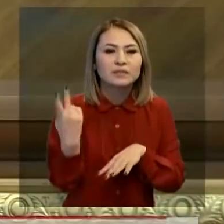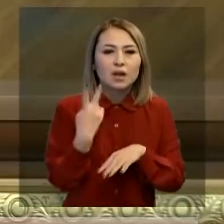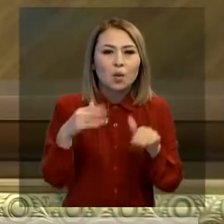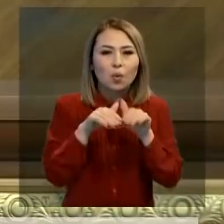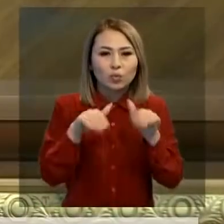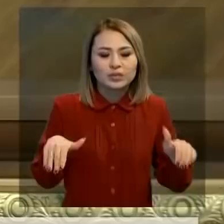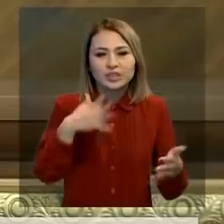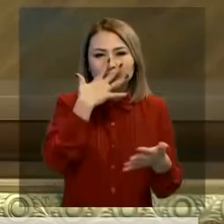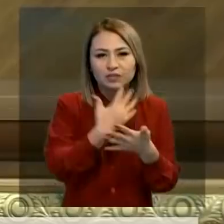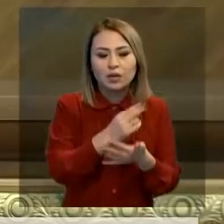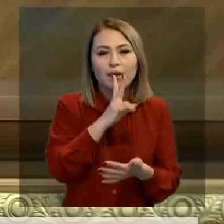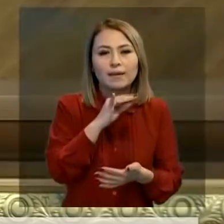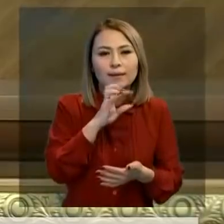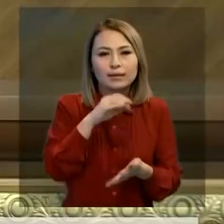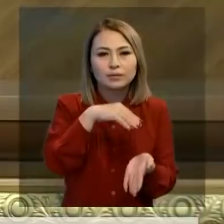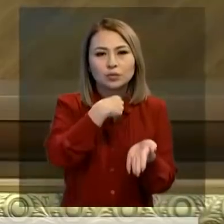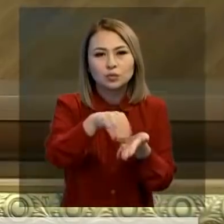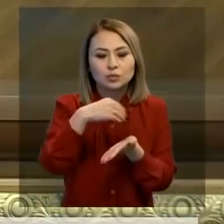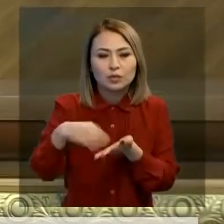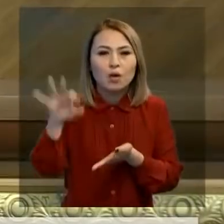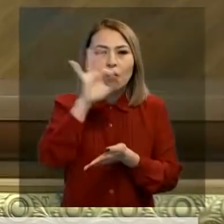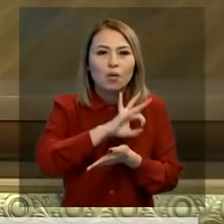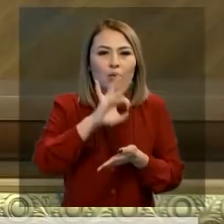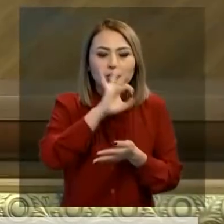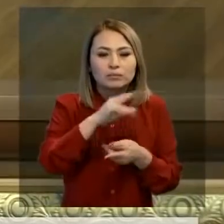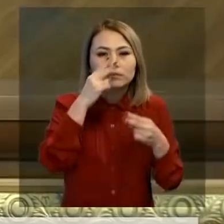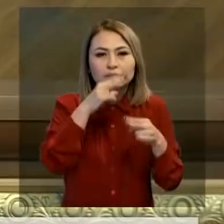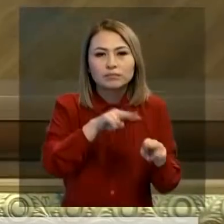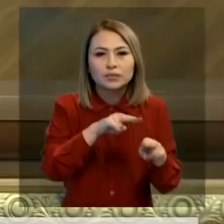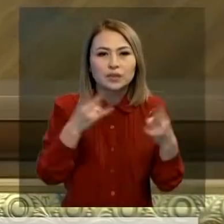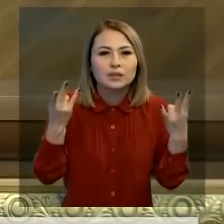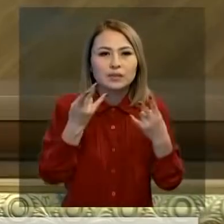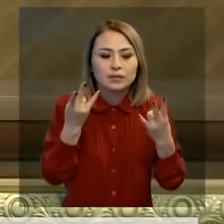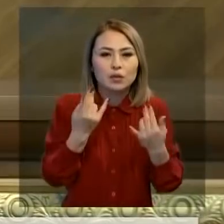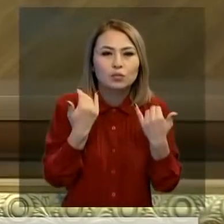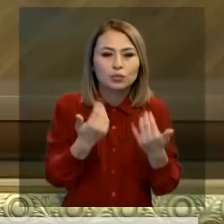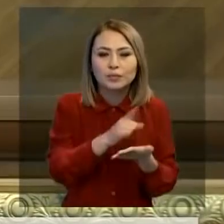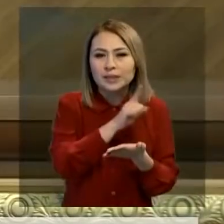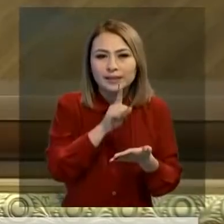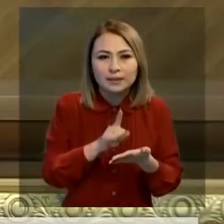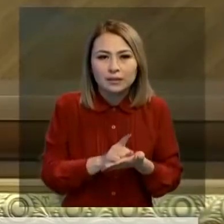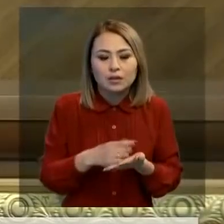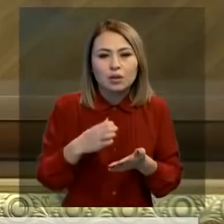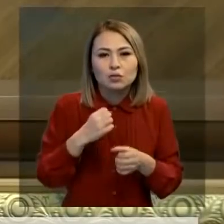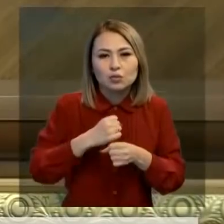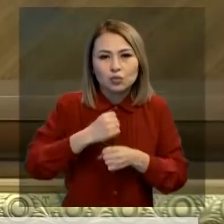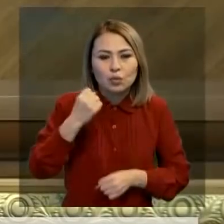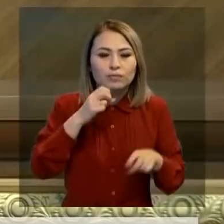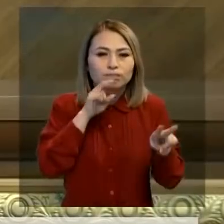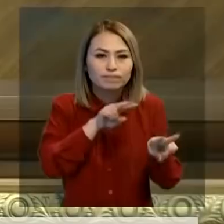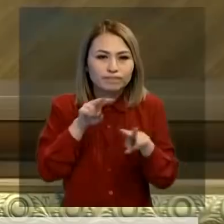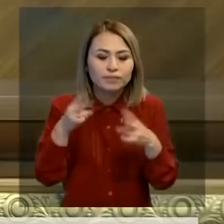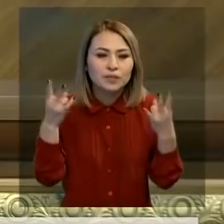банктер өз клиенттерінің валюта сатып алу операцияларын бақылап мониторинг жасап отыруы тиіс. Бұл міндетті орындау қатаң қадағалануы